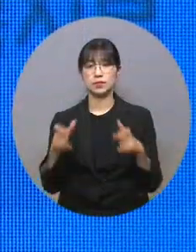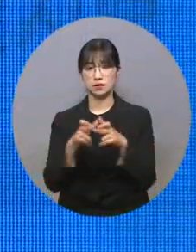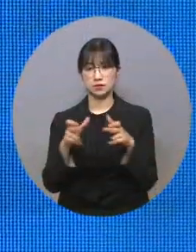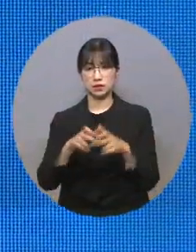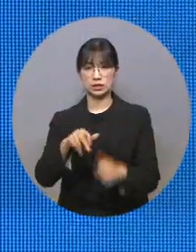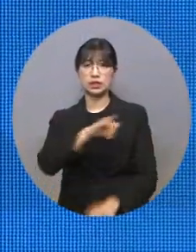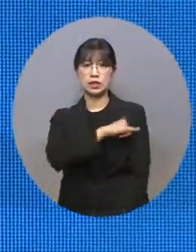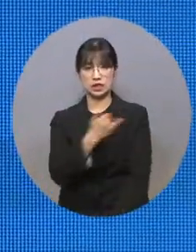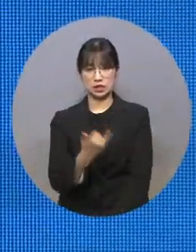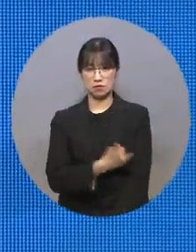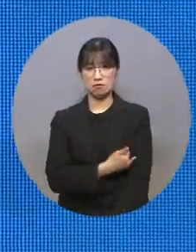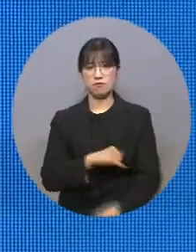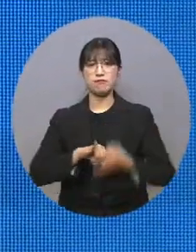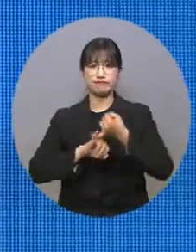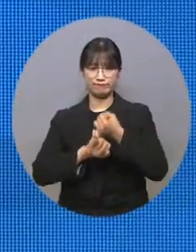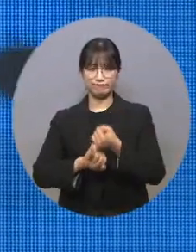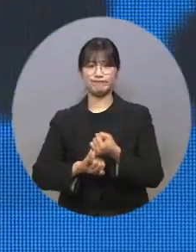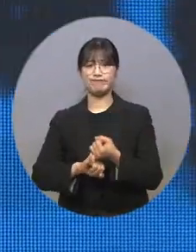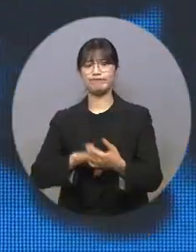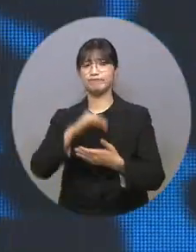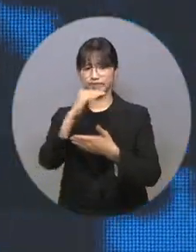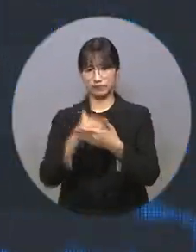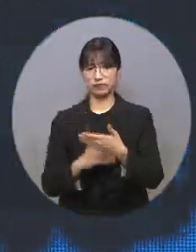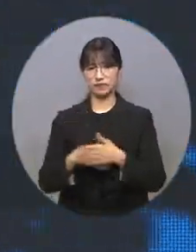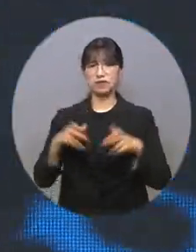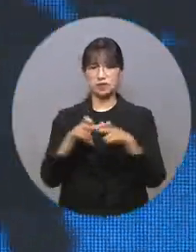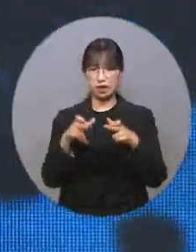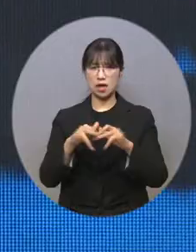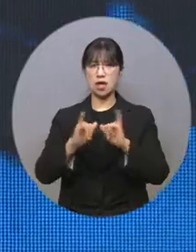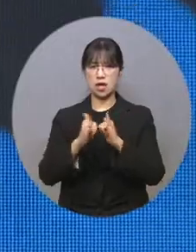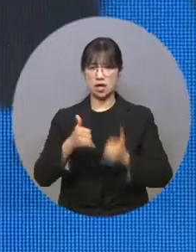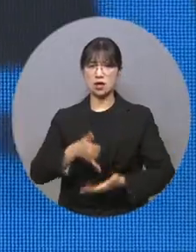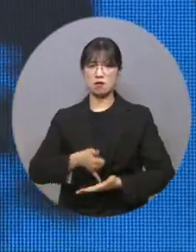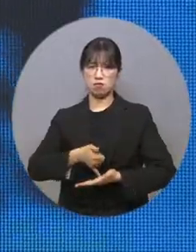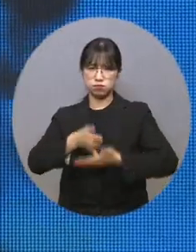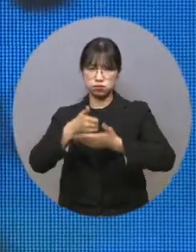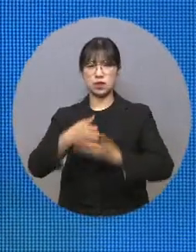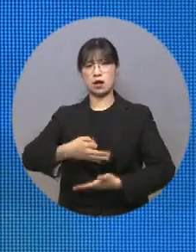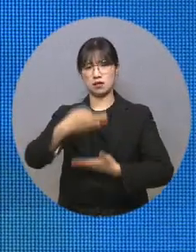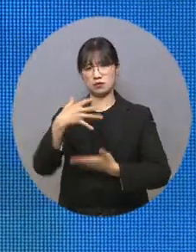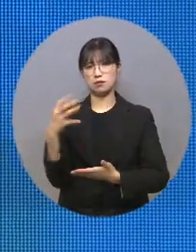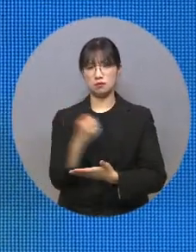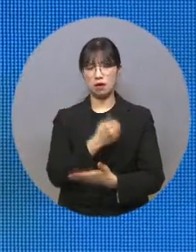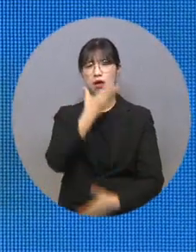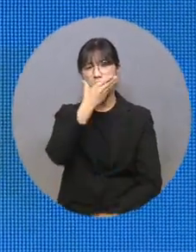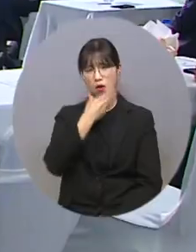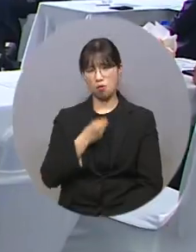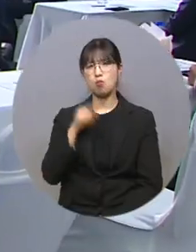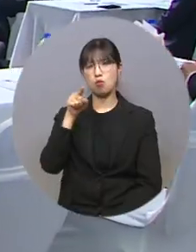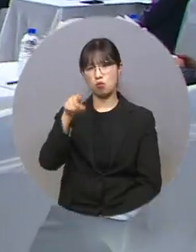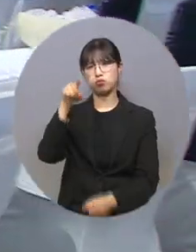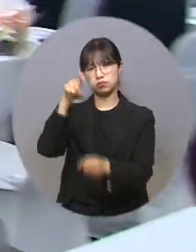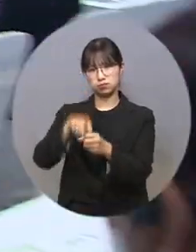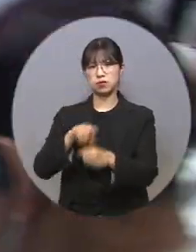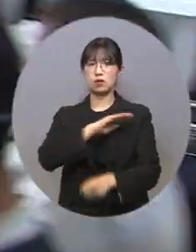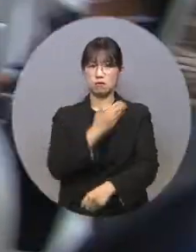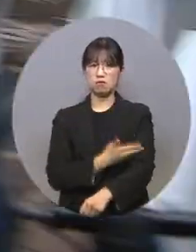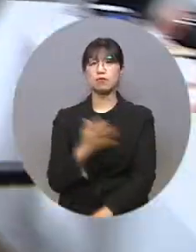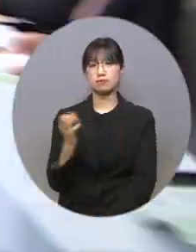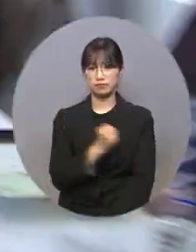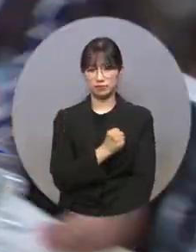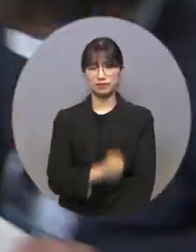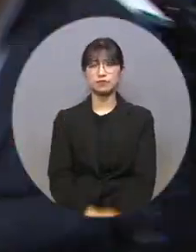헌장 장애인은 인간의 존엄과 가치를 가지며 행복을 추구할 권리를 가진다. 윤두선,